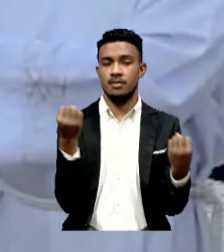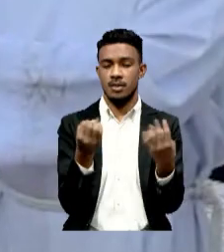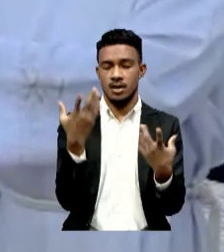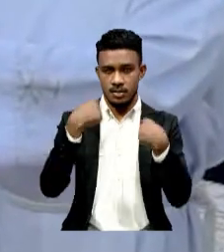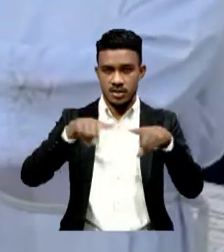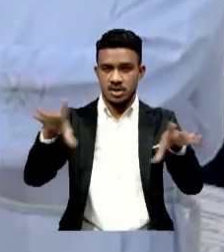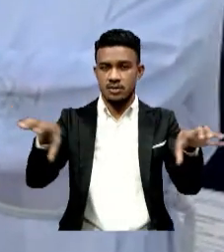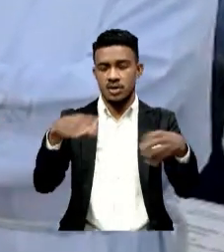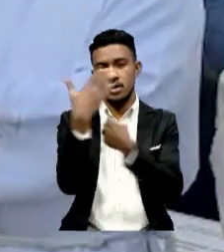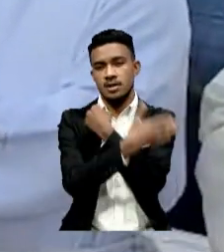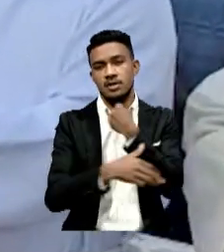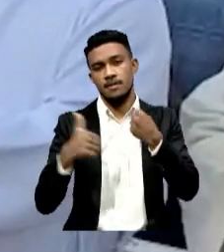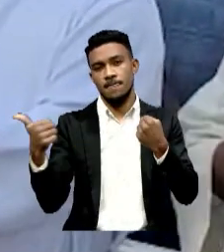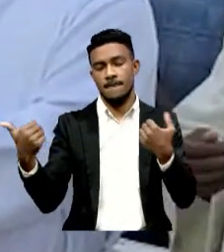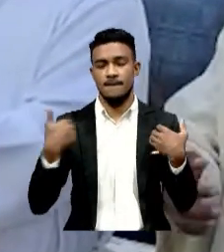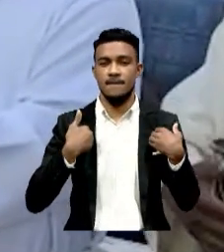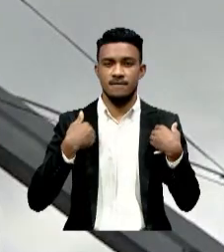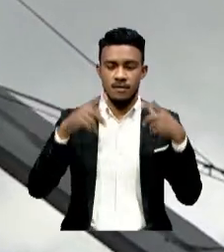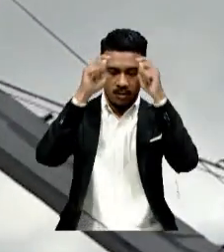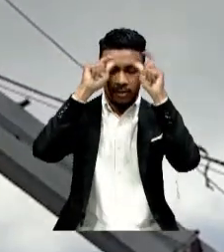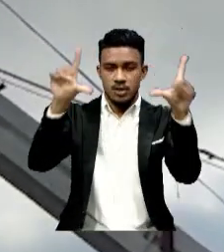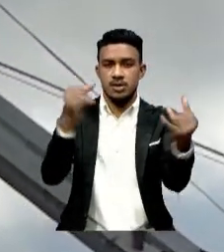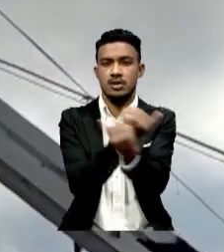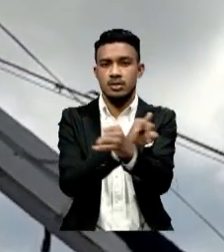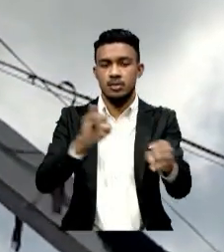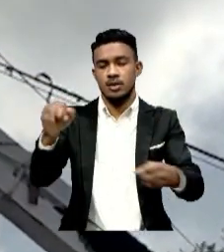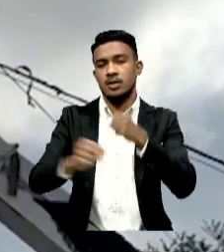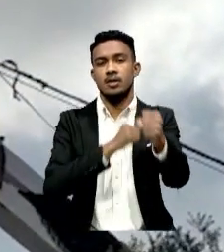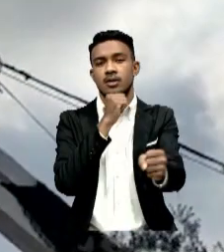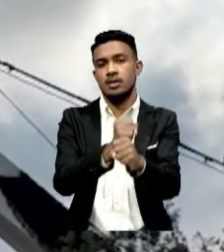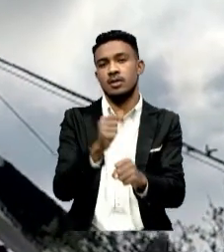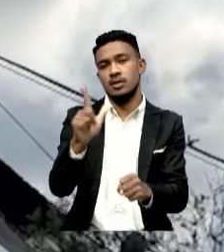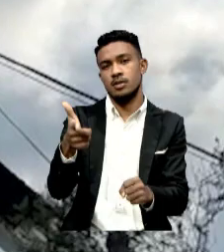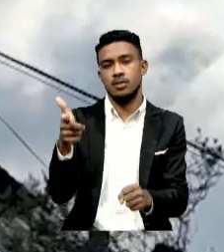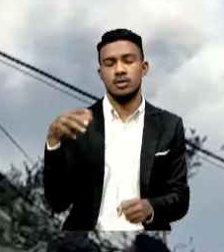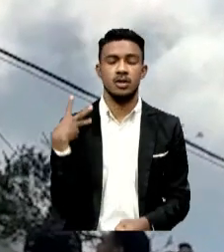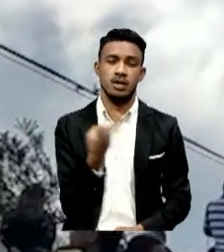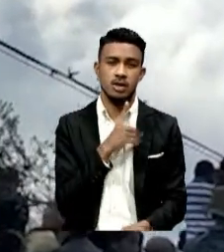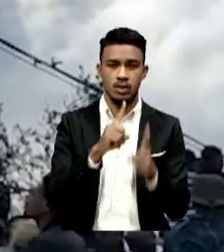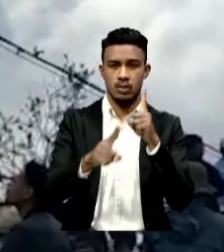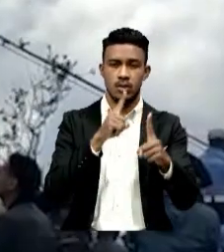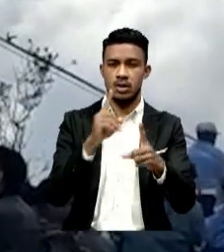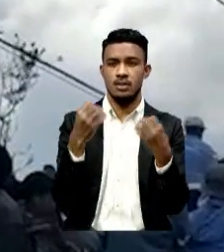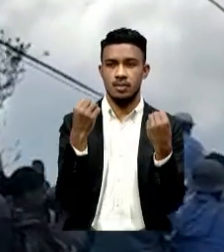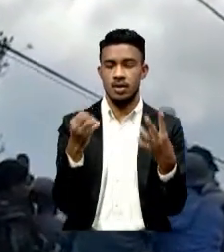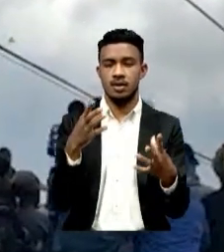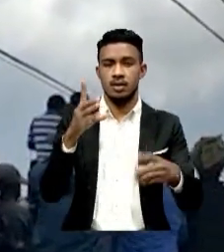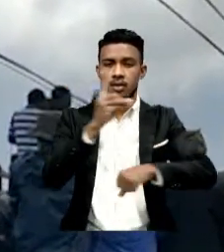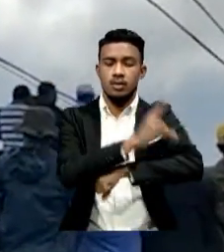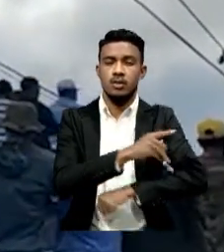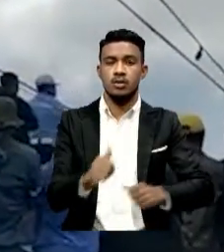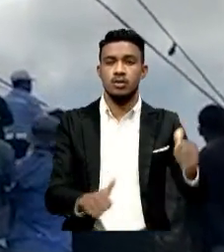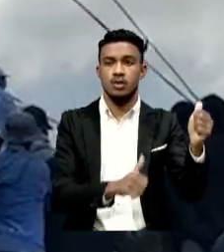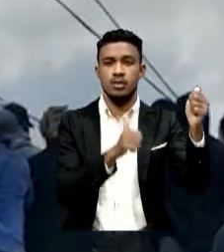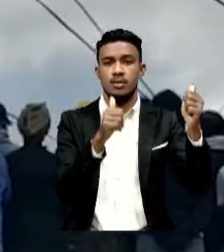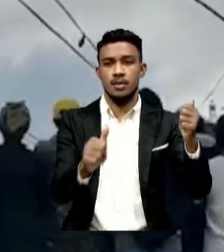railio afo em Timor-Leste o kunan tinan ronore sin. Ba ita kualia da la barak loro hirna ita kualia con a drama